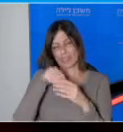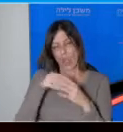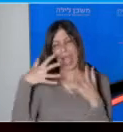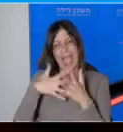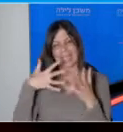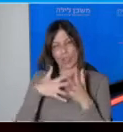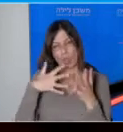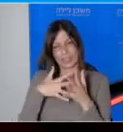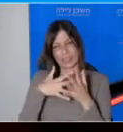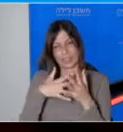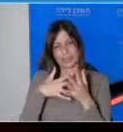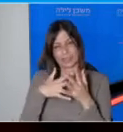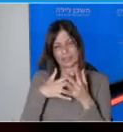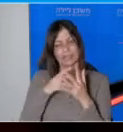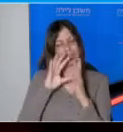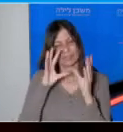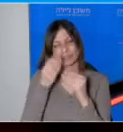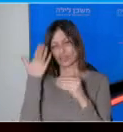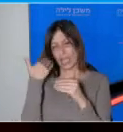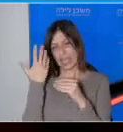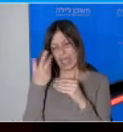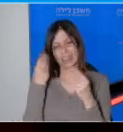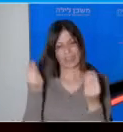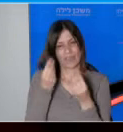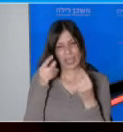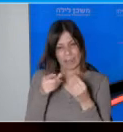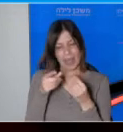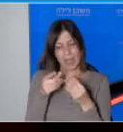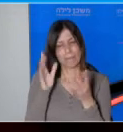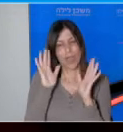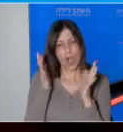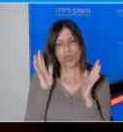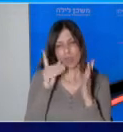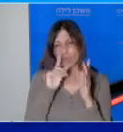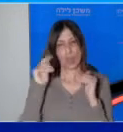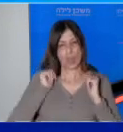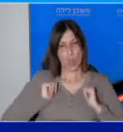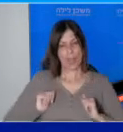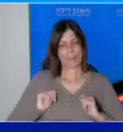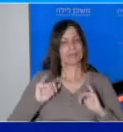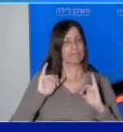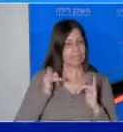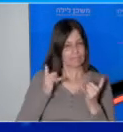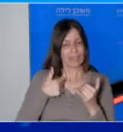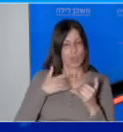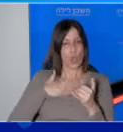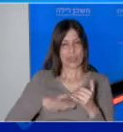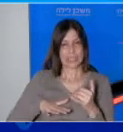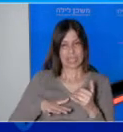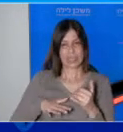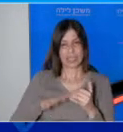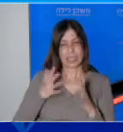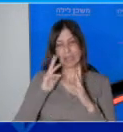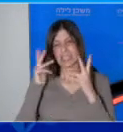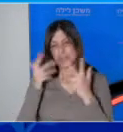החקירות, מכל מה שקרה, הדברים האלה הם מאוד מאוד מאוד לא נוחים. כן, נכון, אני רוצה שאם